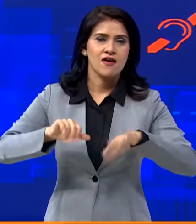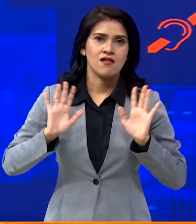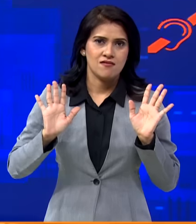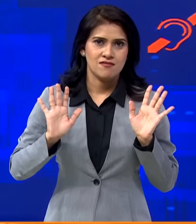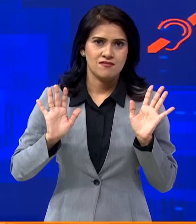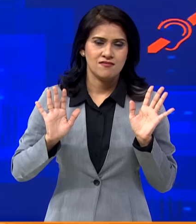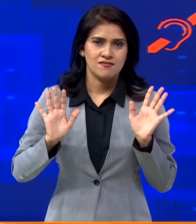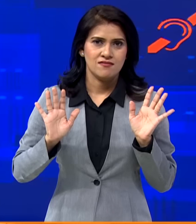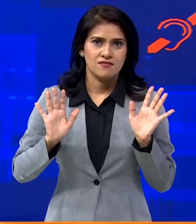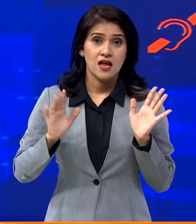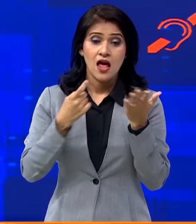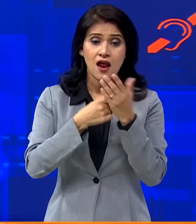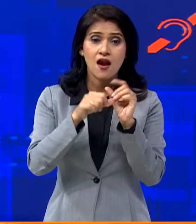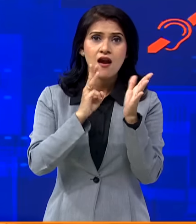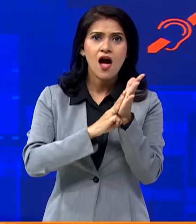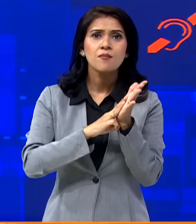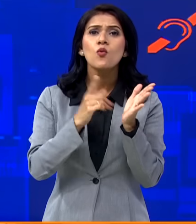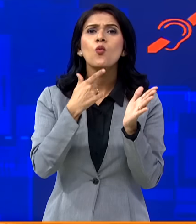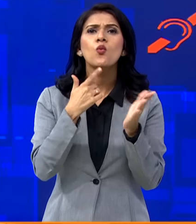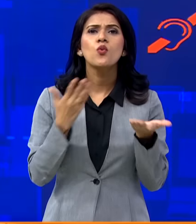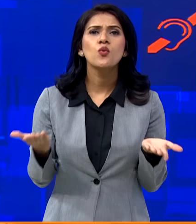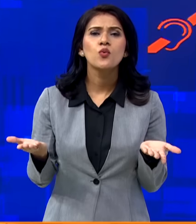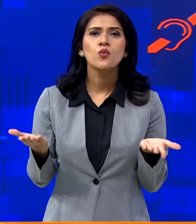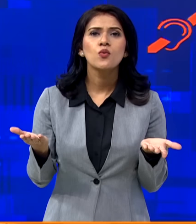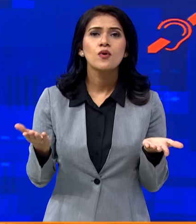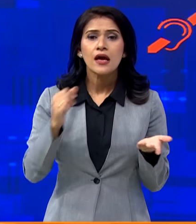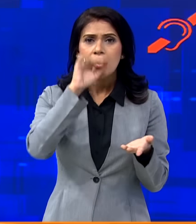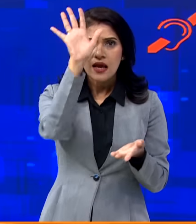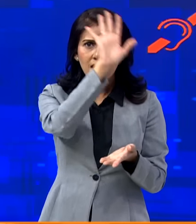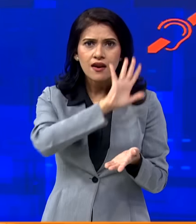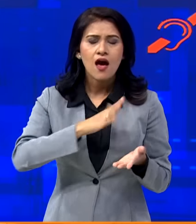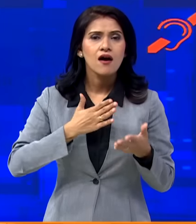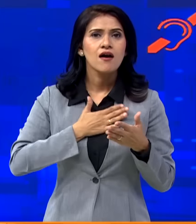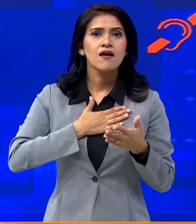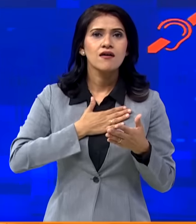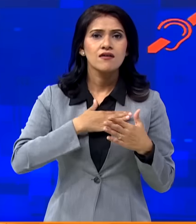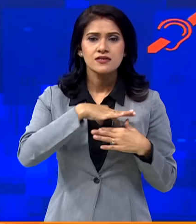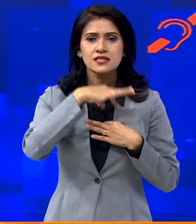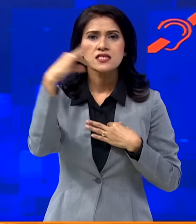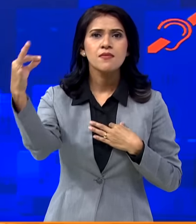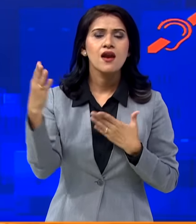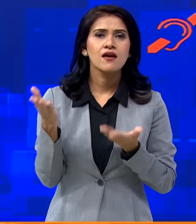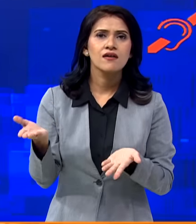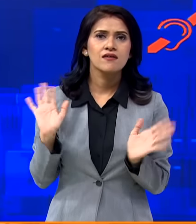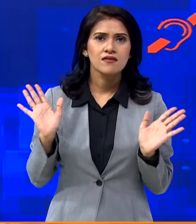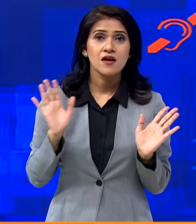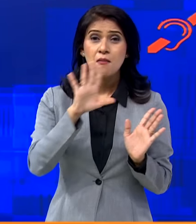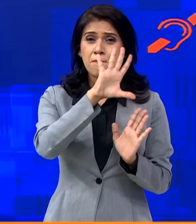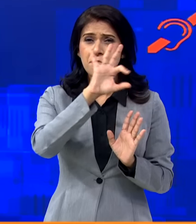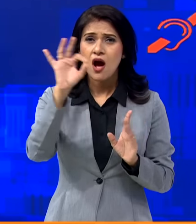सकता राम भारत की आत्मा है 500 साल के संघर्ष के